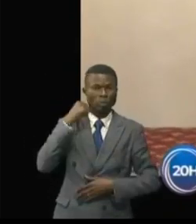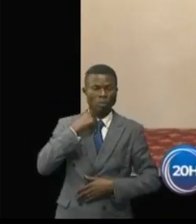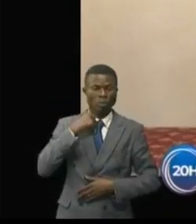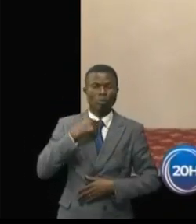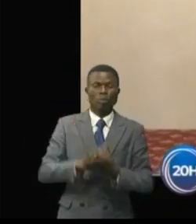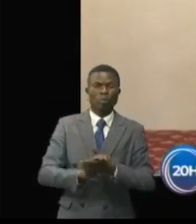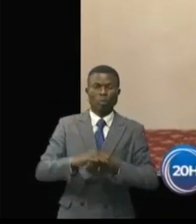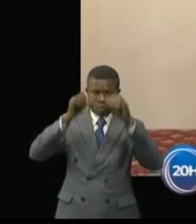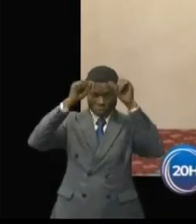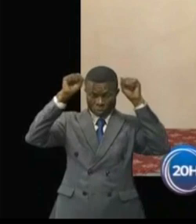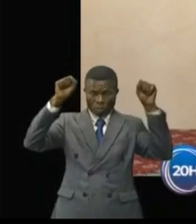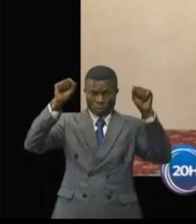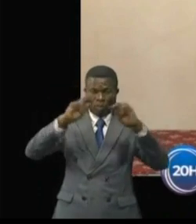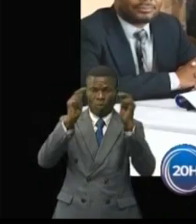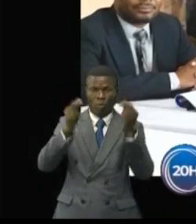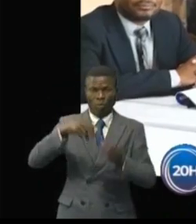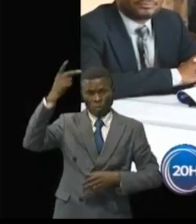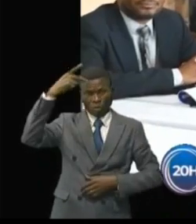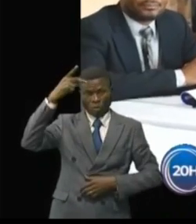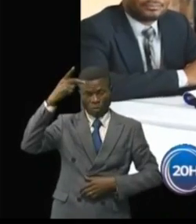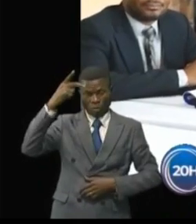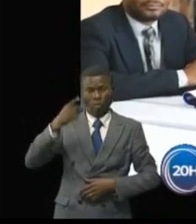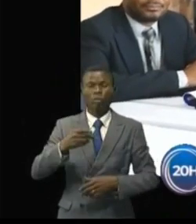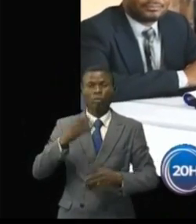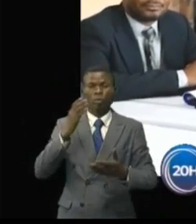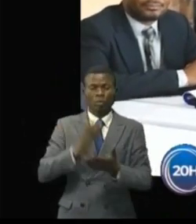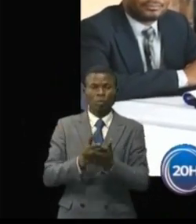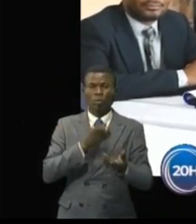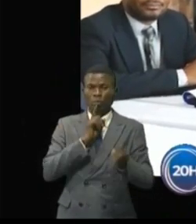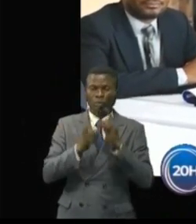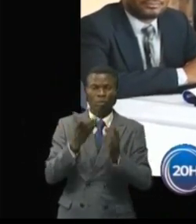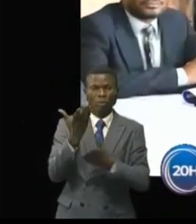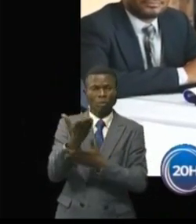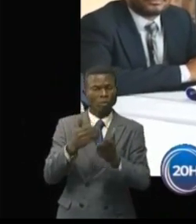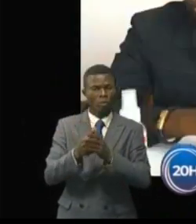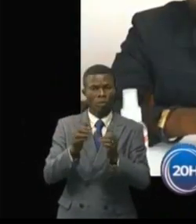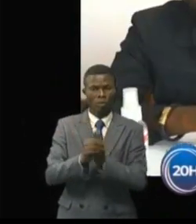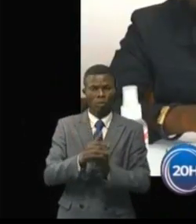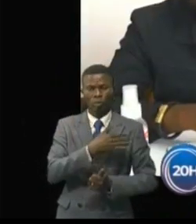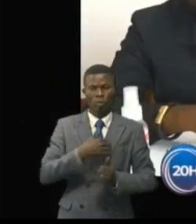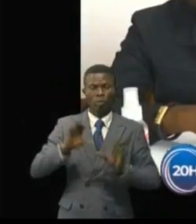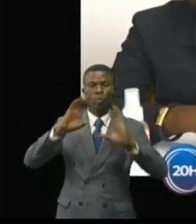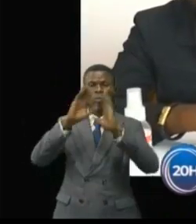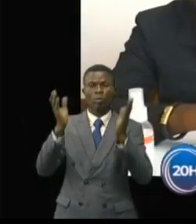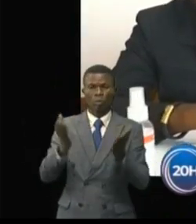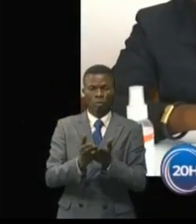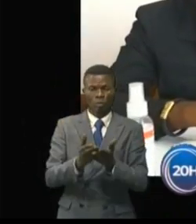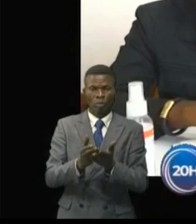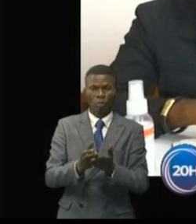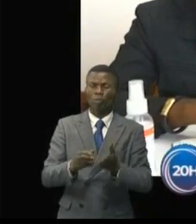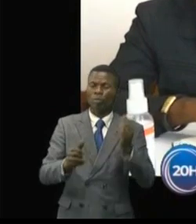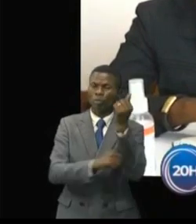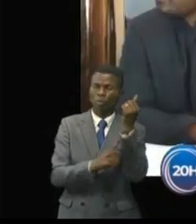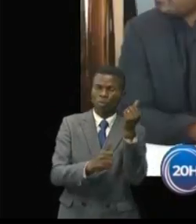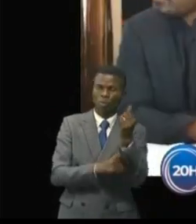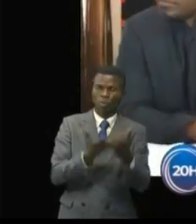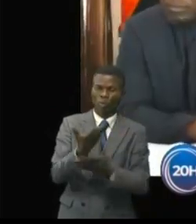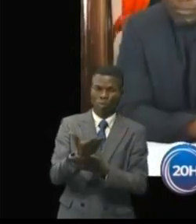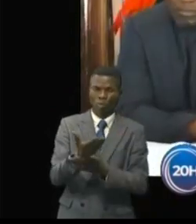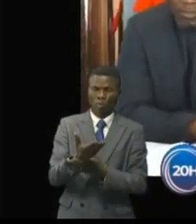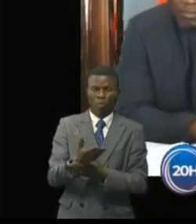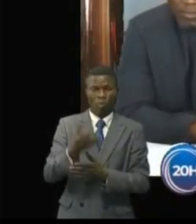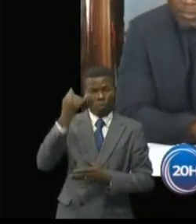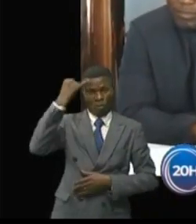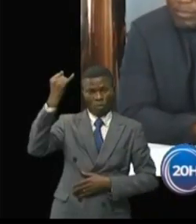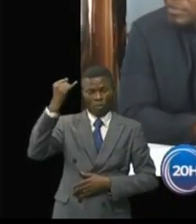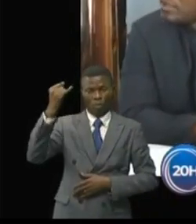de l'UDPS a présenté à ses hôtes les excuses au nom de la communauté et de son parti. Selon Augustin